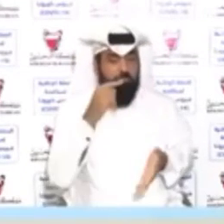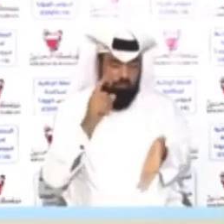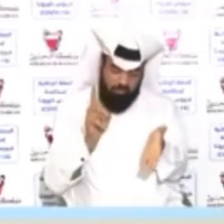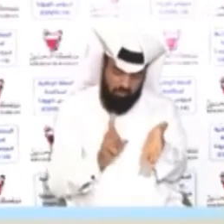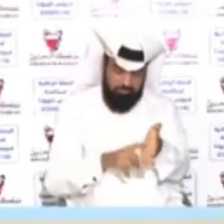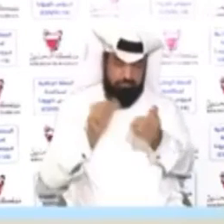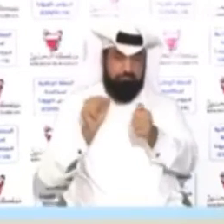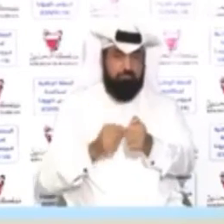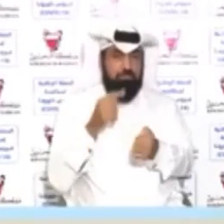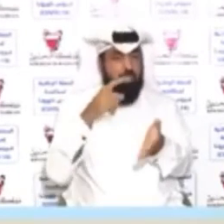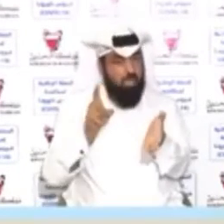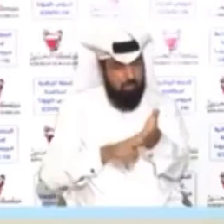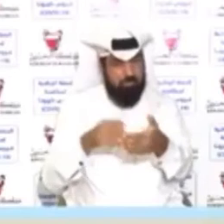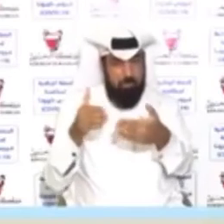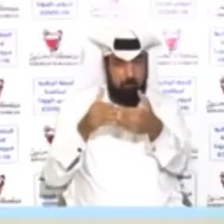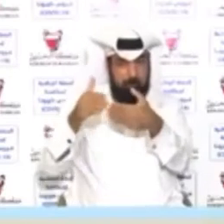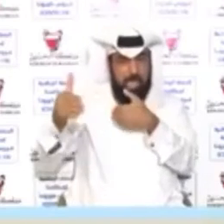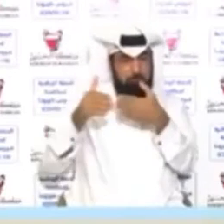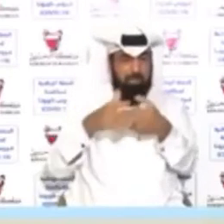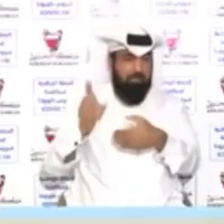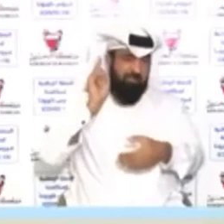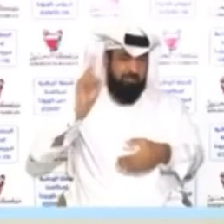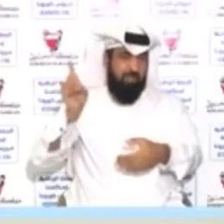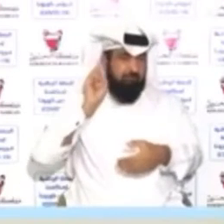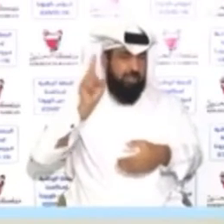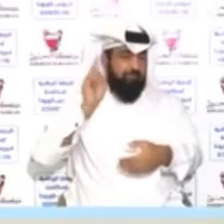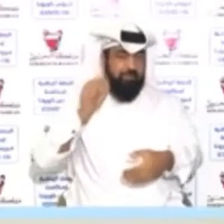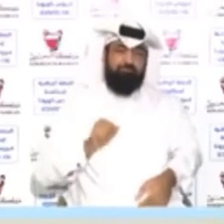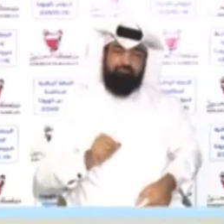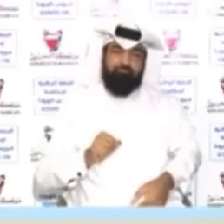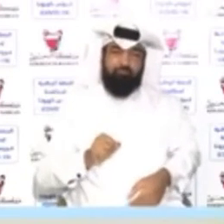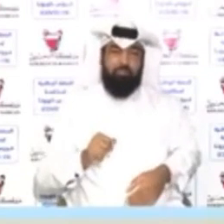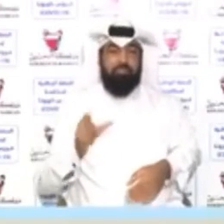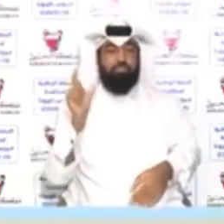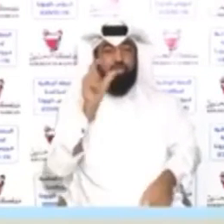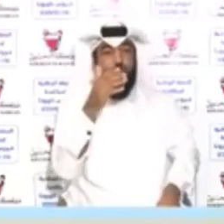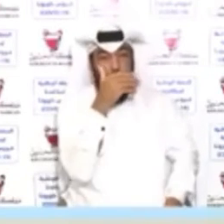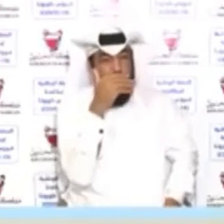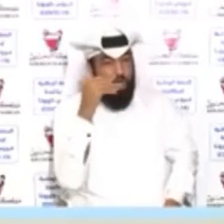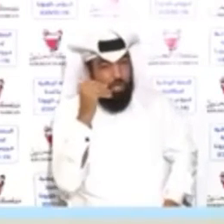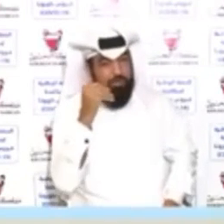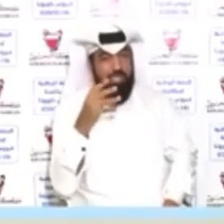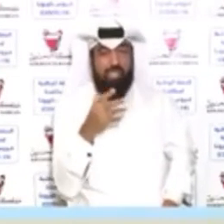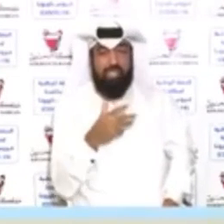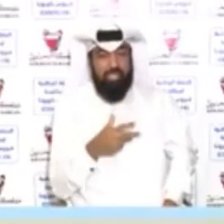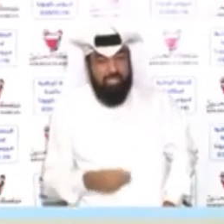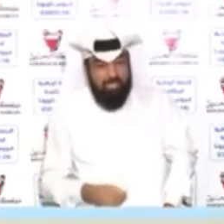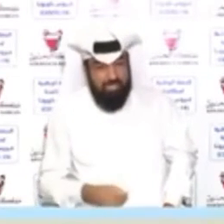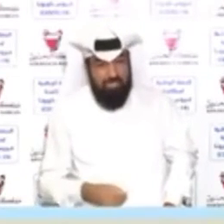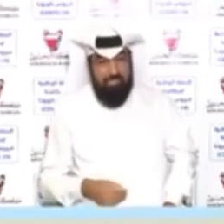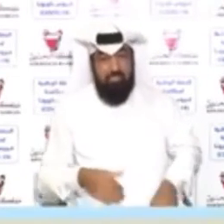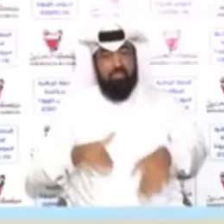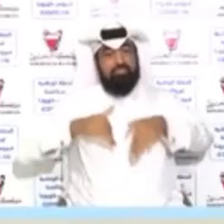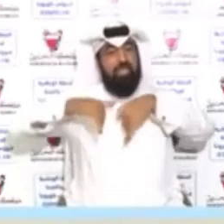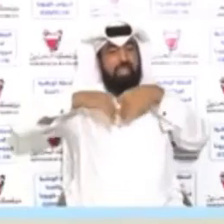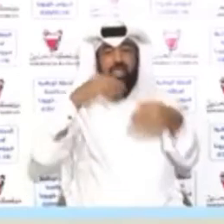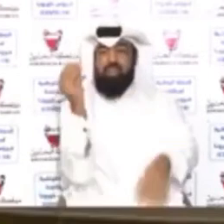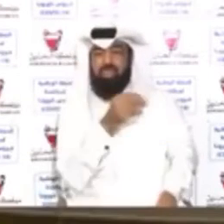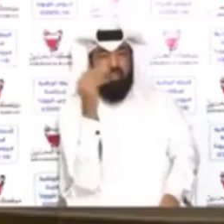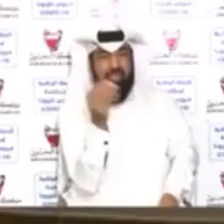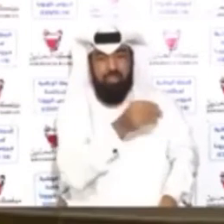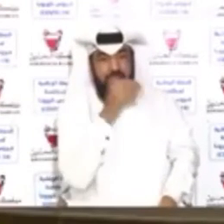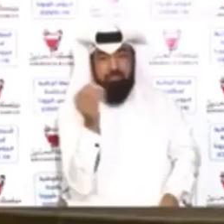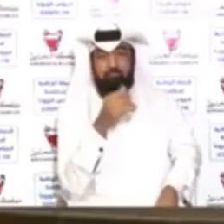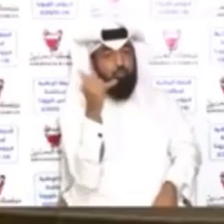التجمعات الأسرية والاجتماعية خلال رمضان وخلال عيد الفطر والخروج لغير الضرورات.